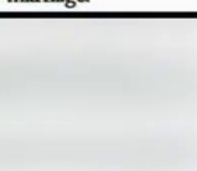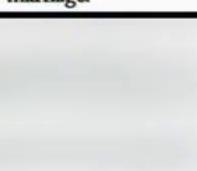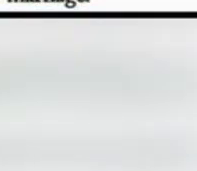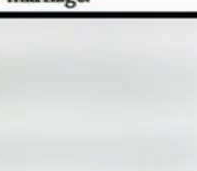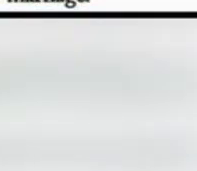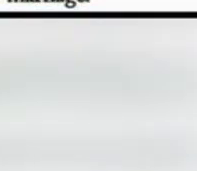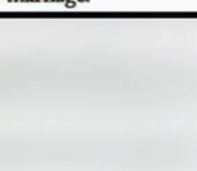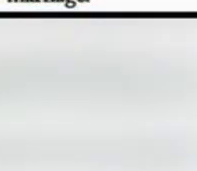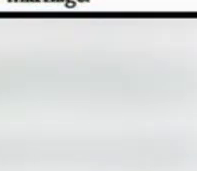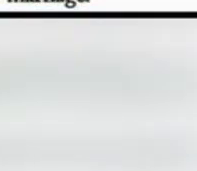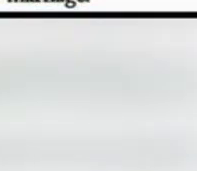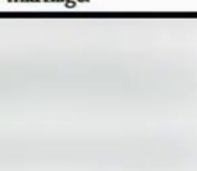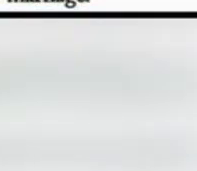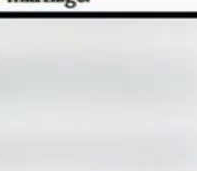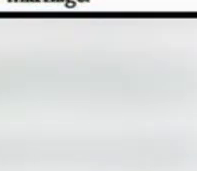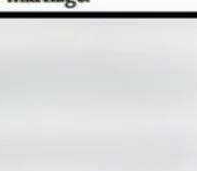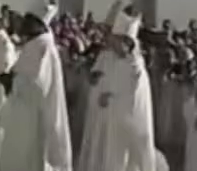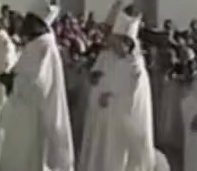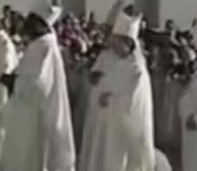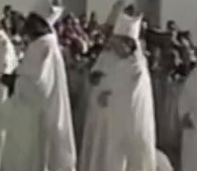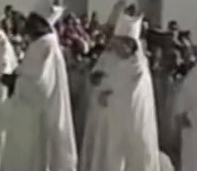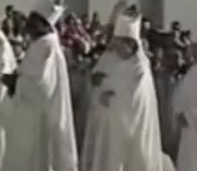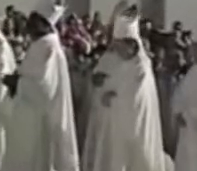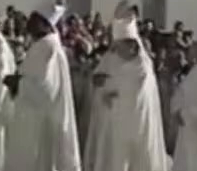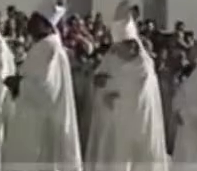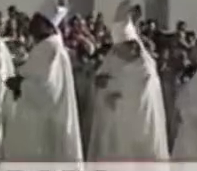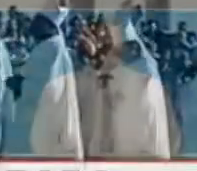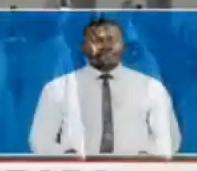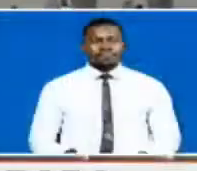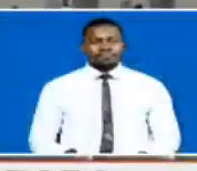ni sawia na kuruhusu watu kutenda dhambi.